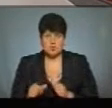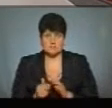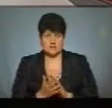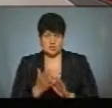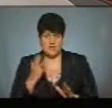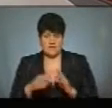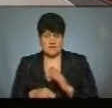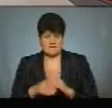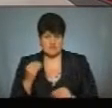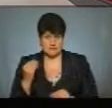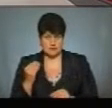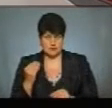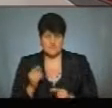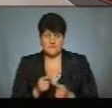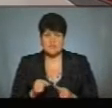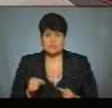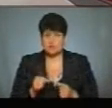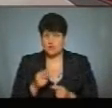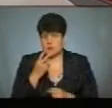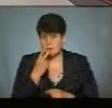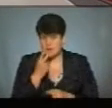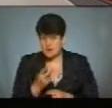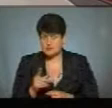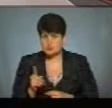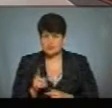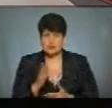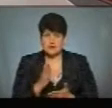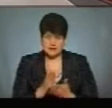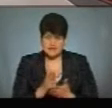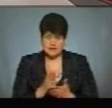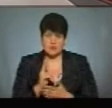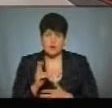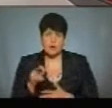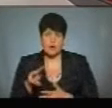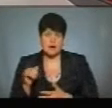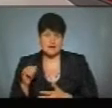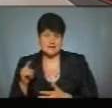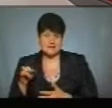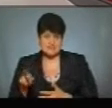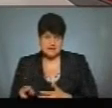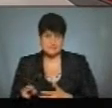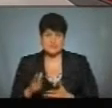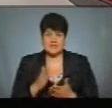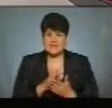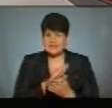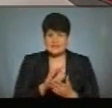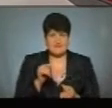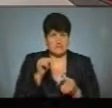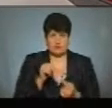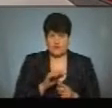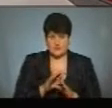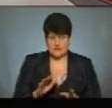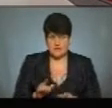позачергових виборів. І, відповідно, ми бачимо, що є колізія, є